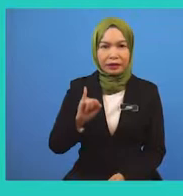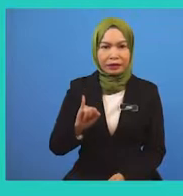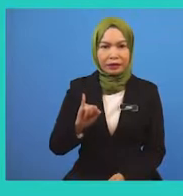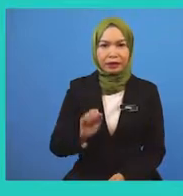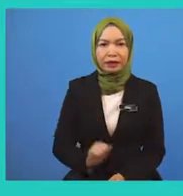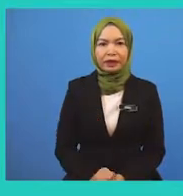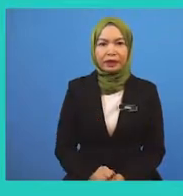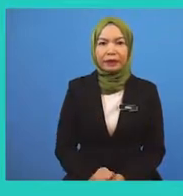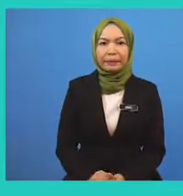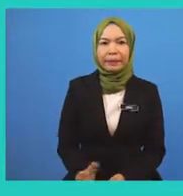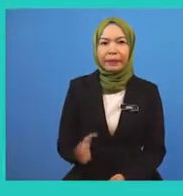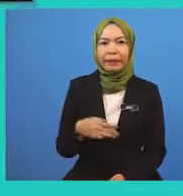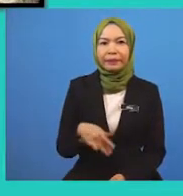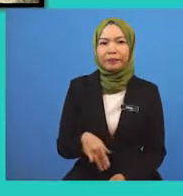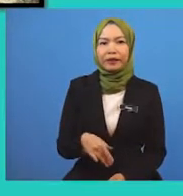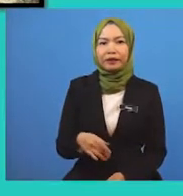pengaratan besi,